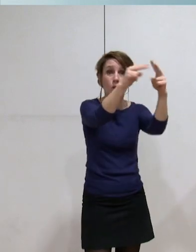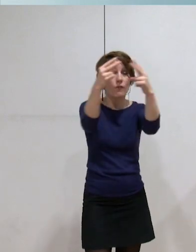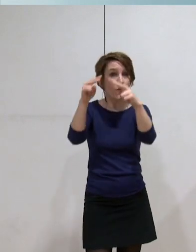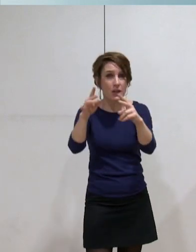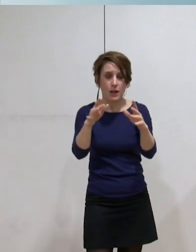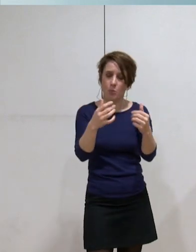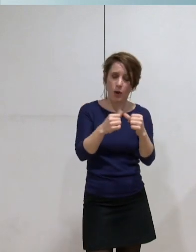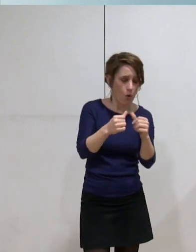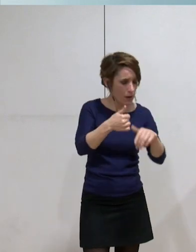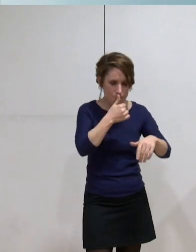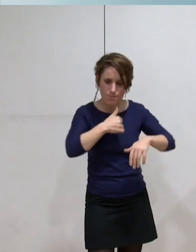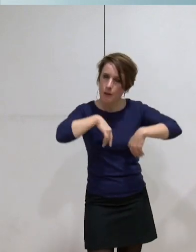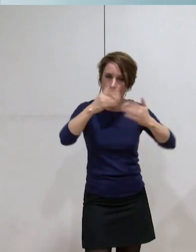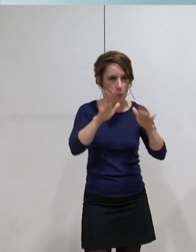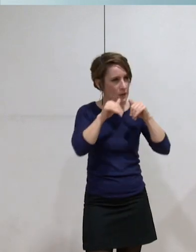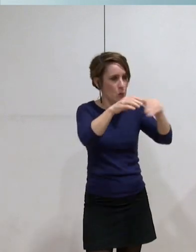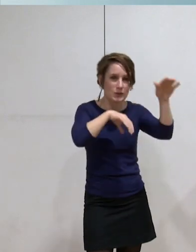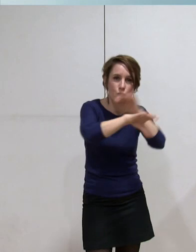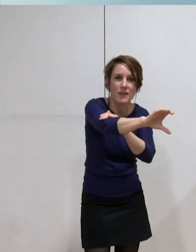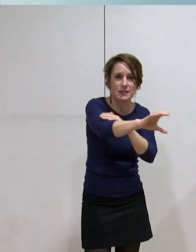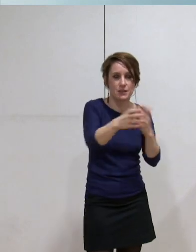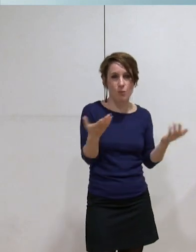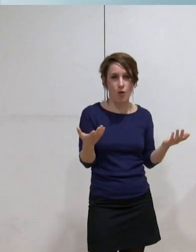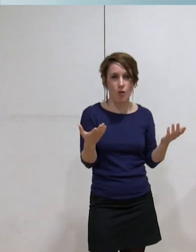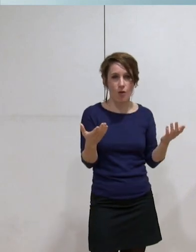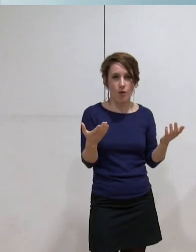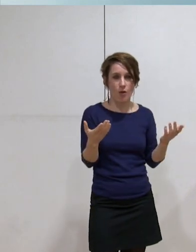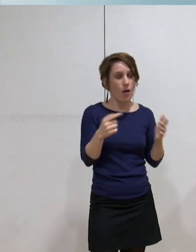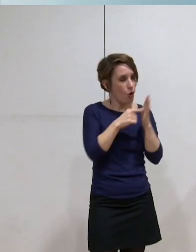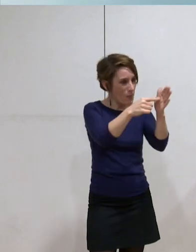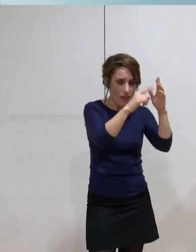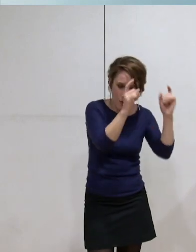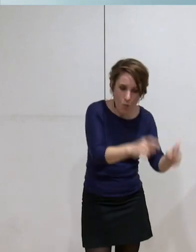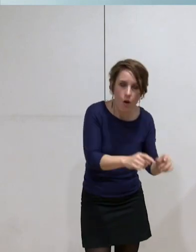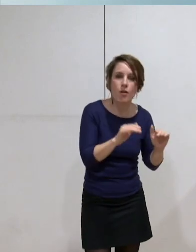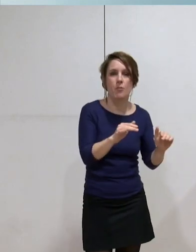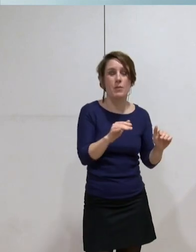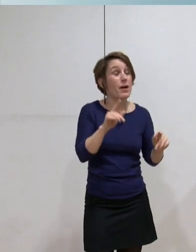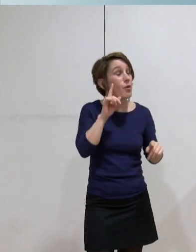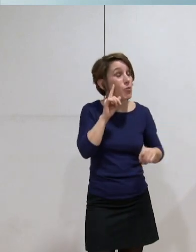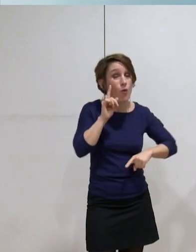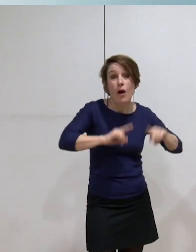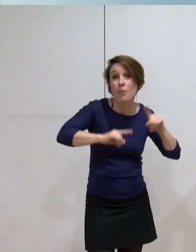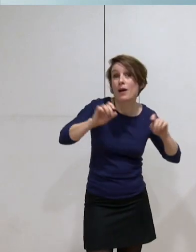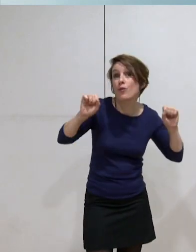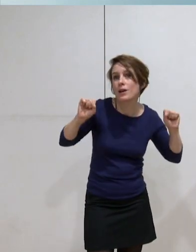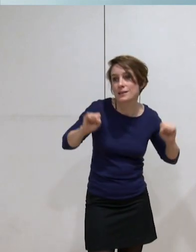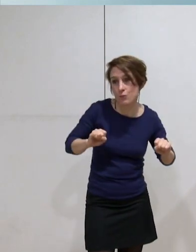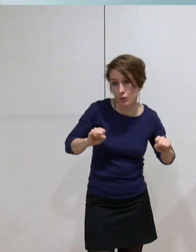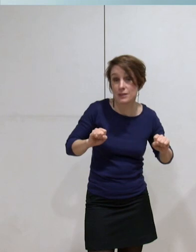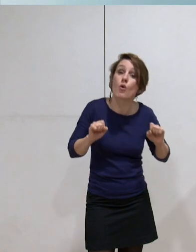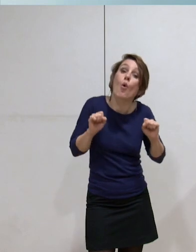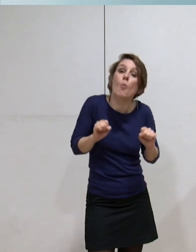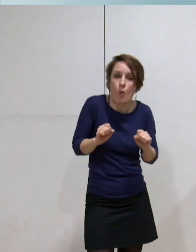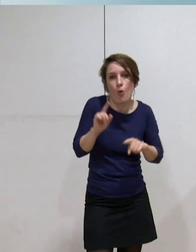maintien de l'investissement à la au moindre recours à l'endettement et parfois parce que c'est possible à l'outil